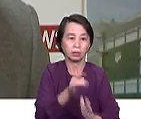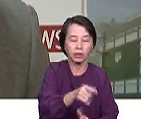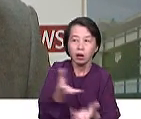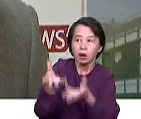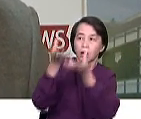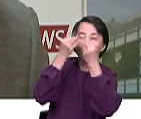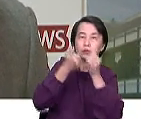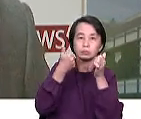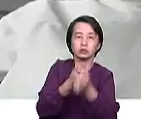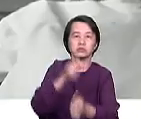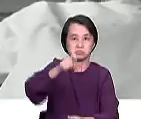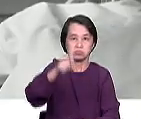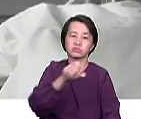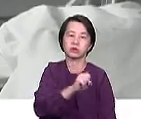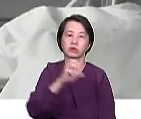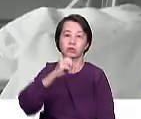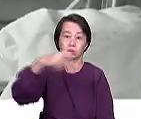mematuhi SOP dan sebagainya.